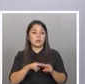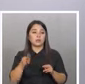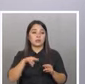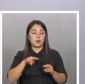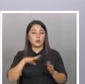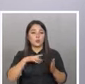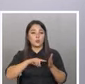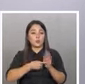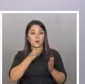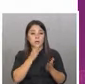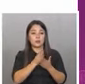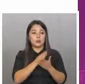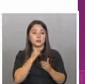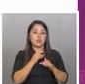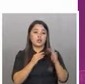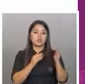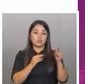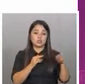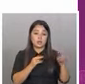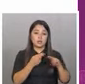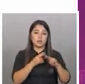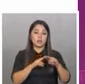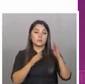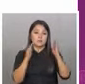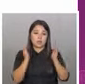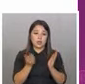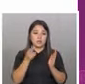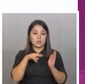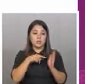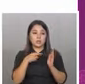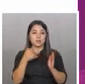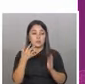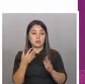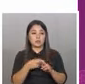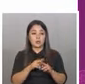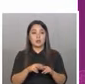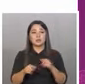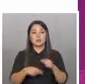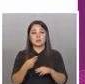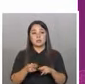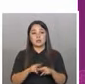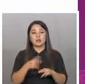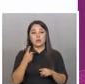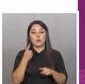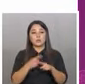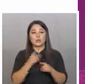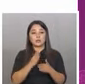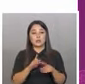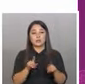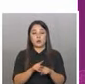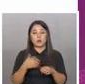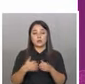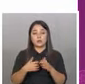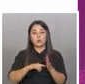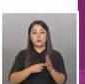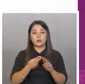D көбейту, d азайтылған 5 түрінде жазылады. Ал енді екі соңғы қосылғышта онда ортақ